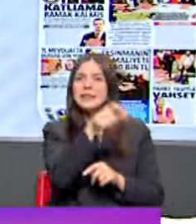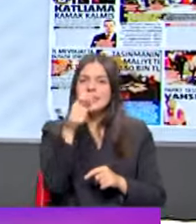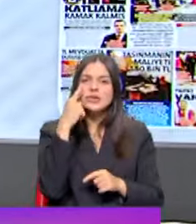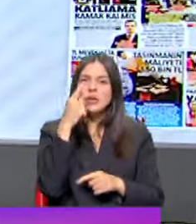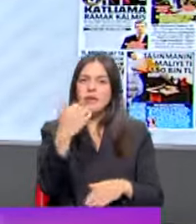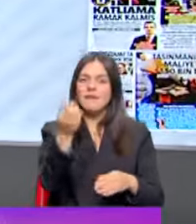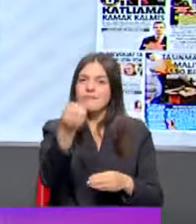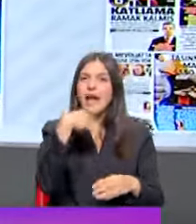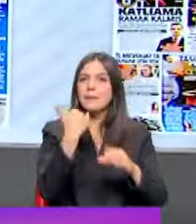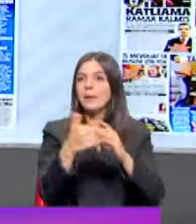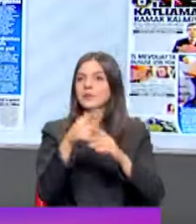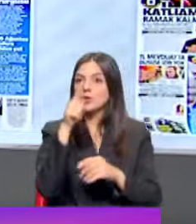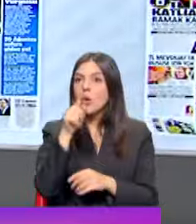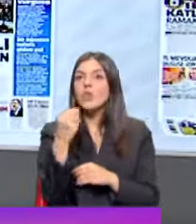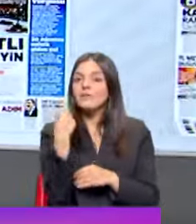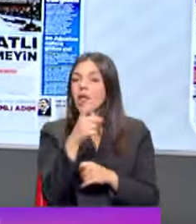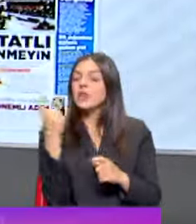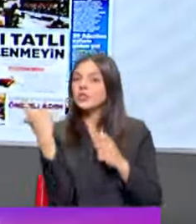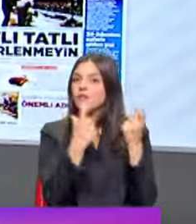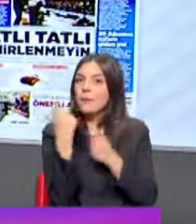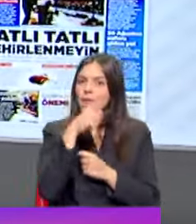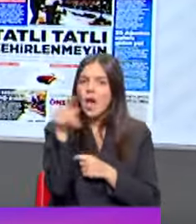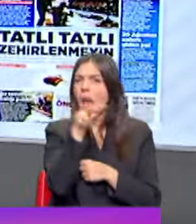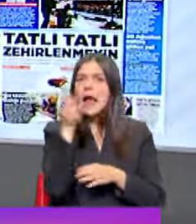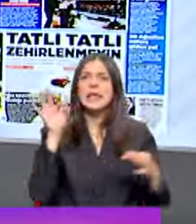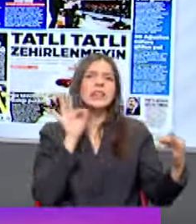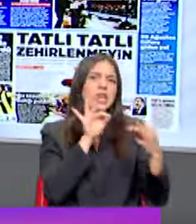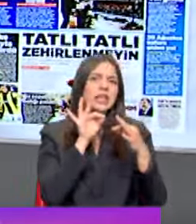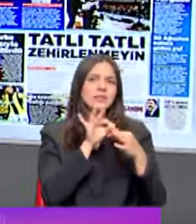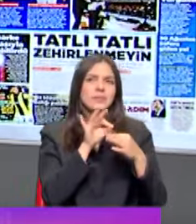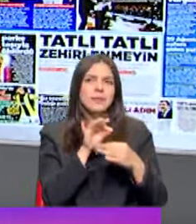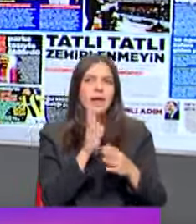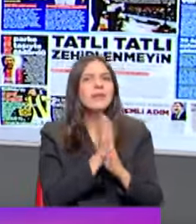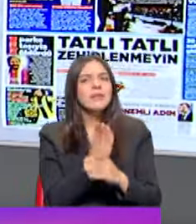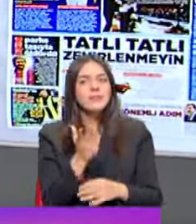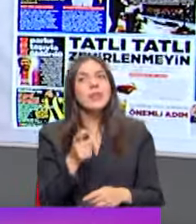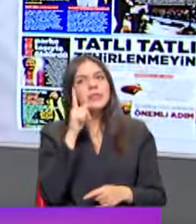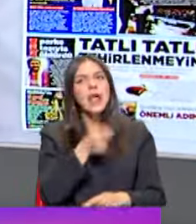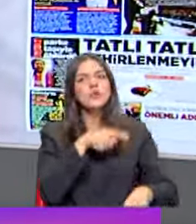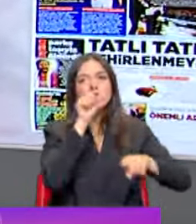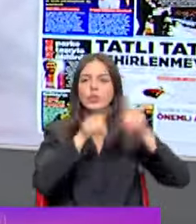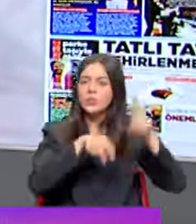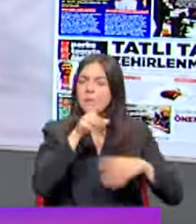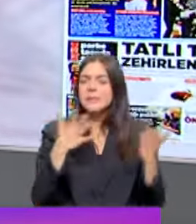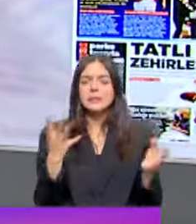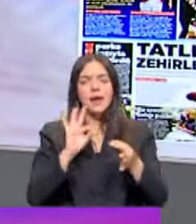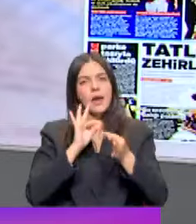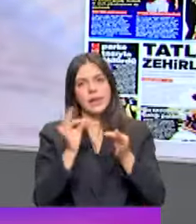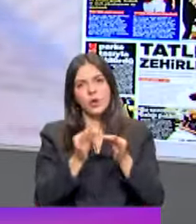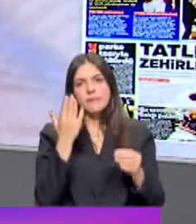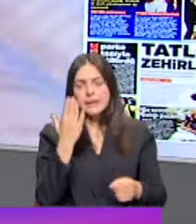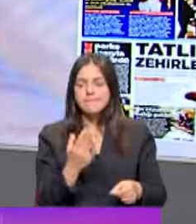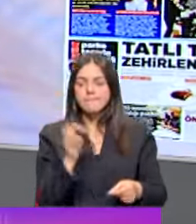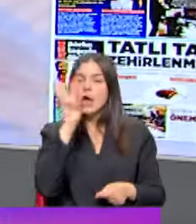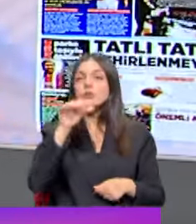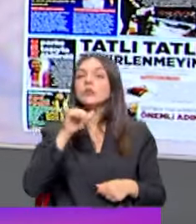mesajlar, onlara verdikleri cevaplar, aralarındaki diyaloglar üzerinden ilerliyor. Asıl gündemimiz tabii ki ekonomi ama 30